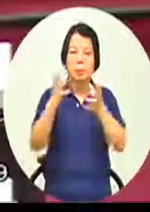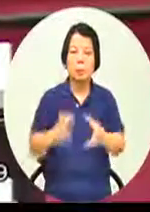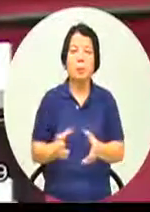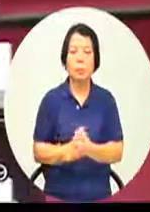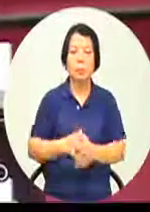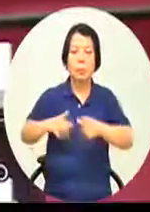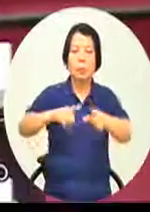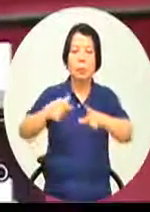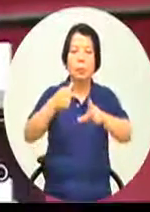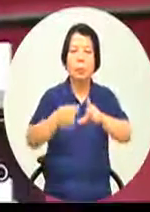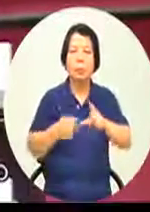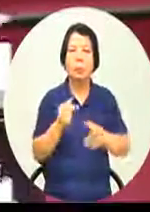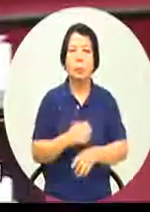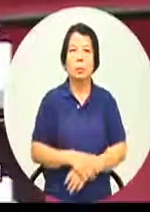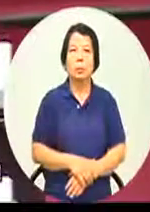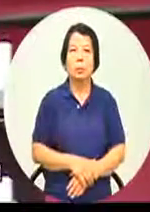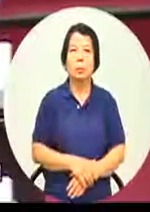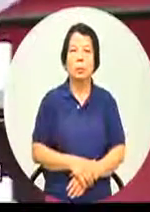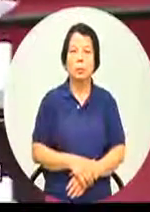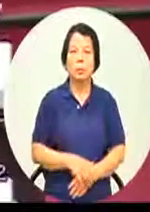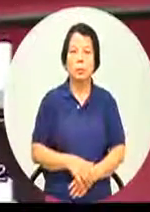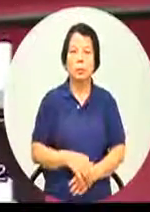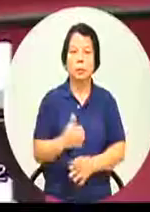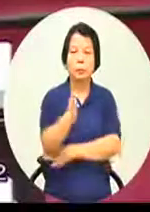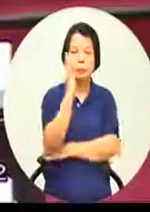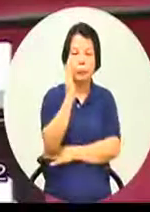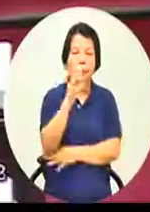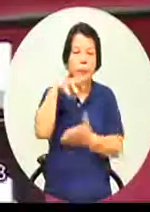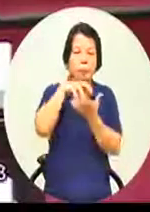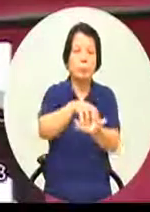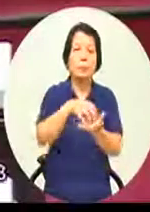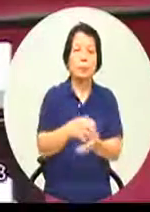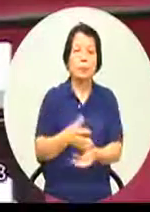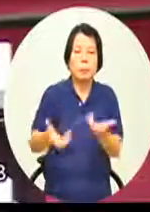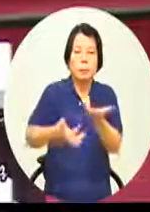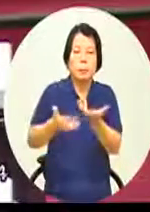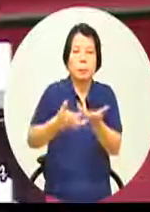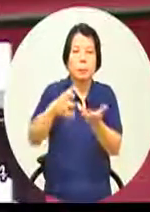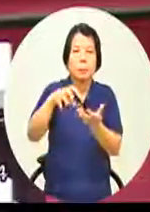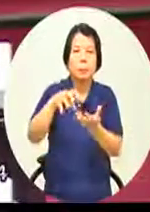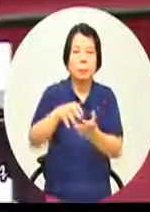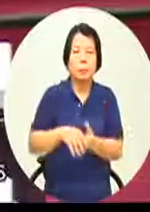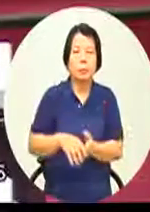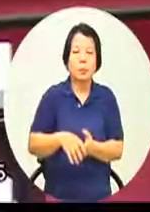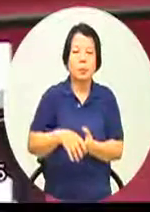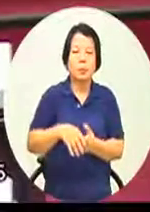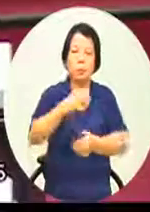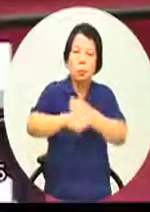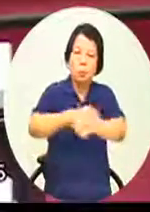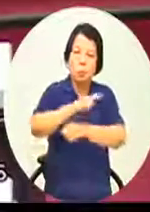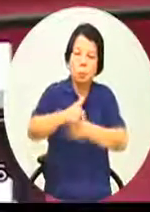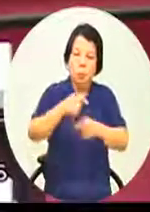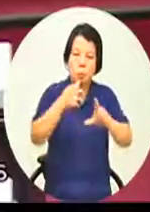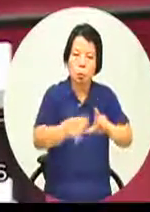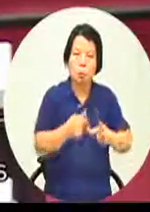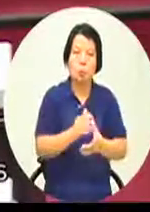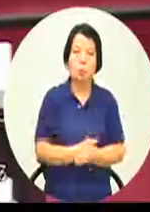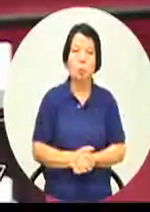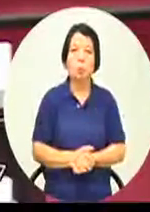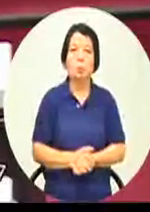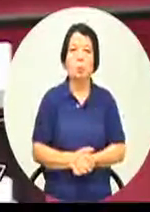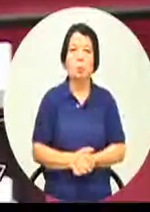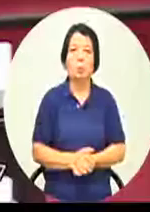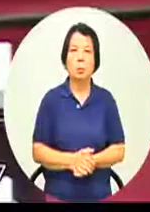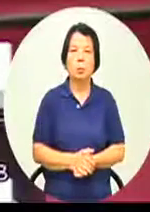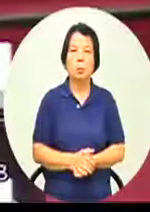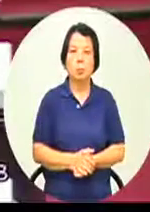区，然后甚至有一个我们合法的这个火化宠物区，用这样的方式，然后呢也能